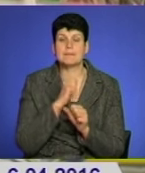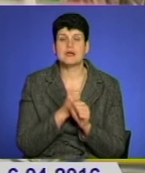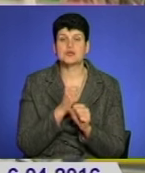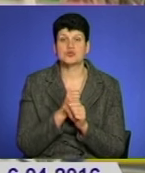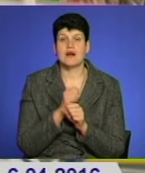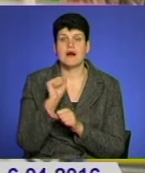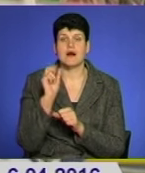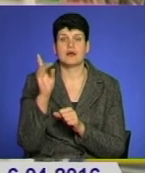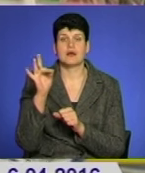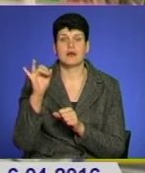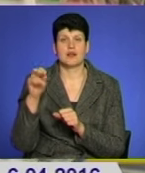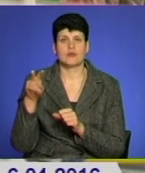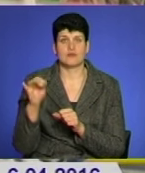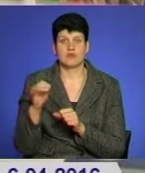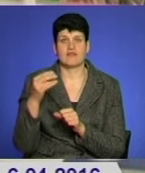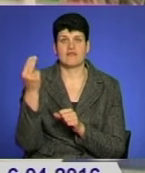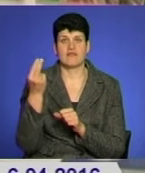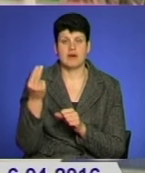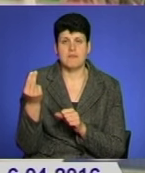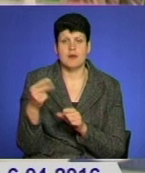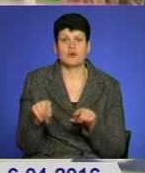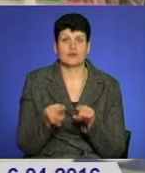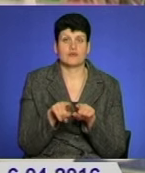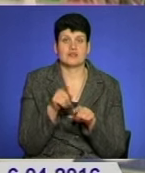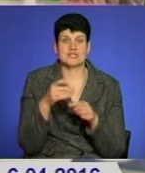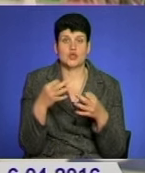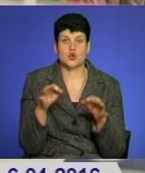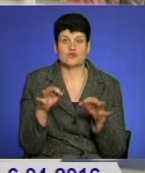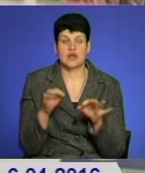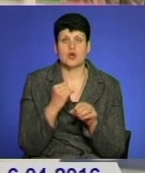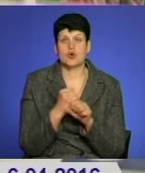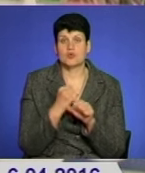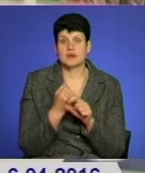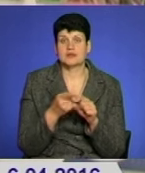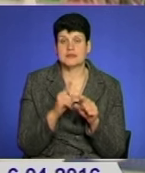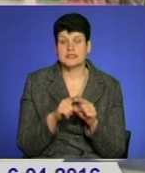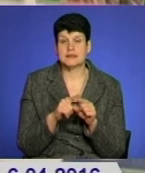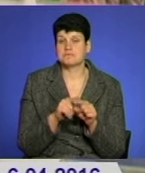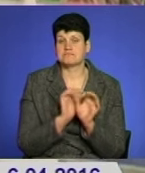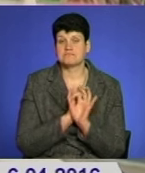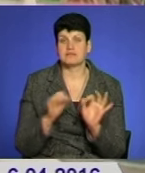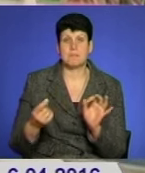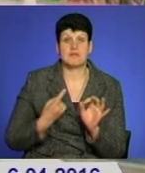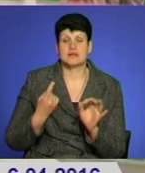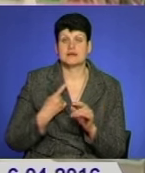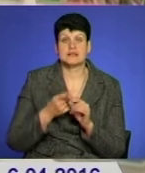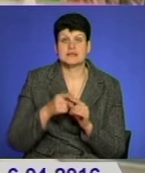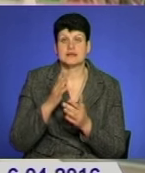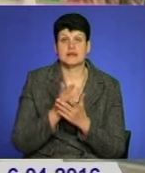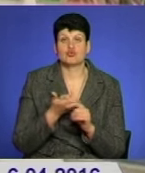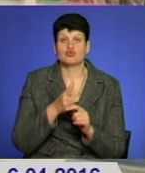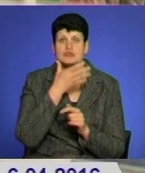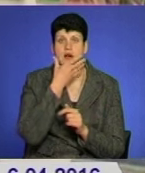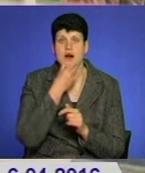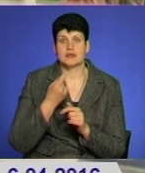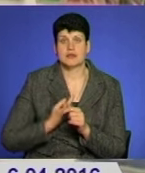працюють акриловими фарбами, так як він собі дозволяє це робити розкуто і так майстерно. Це є дуже гарний